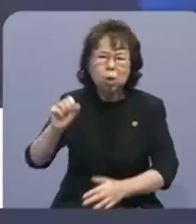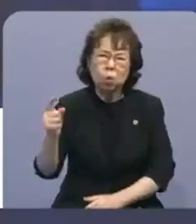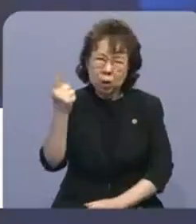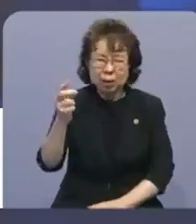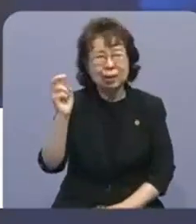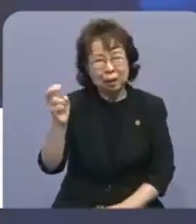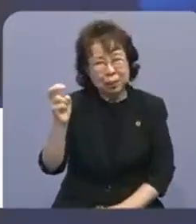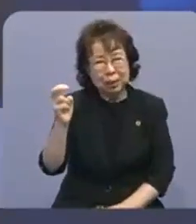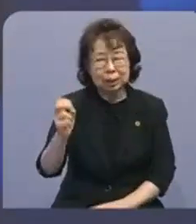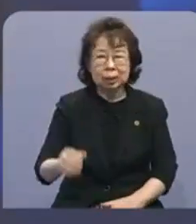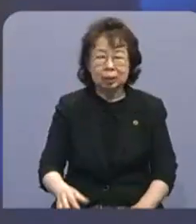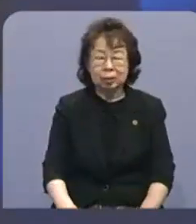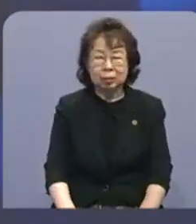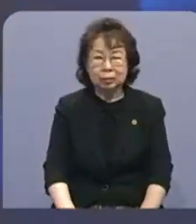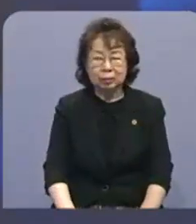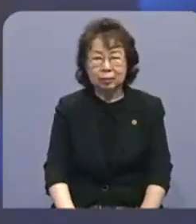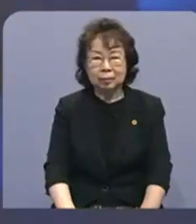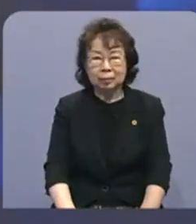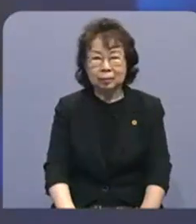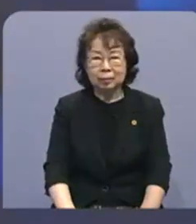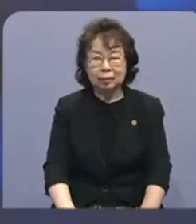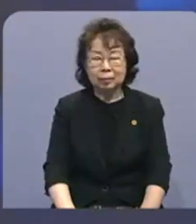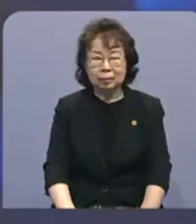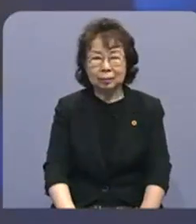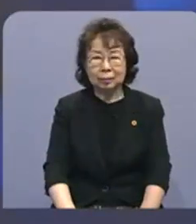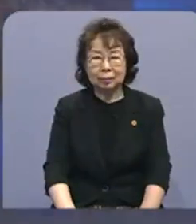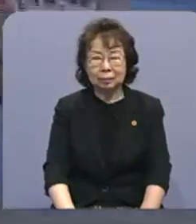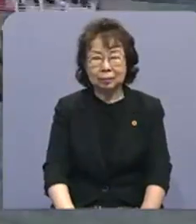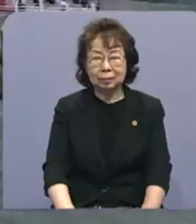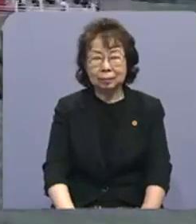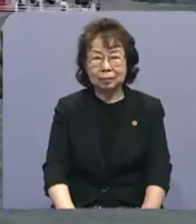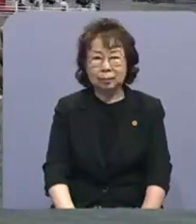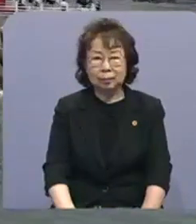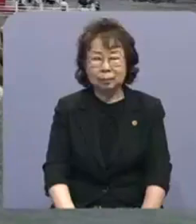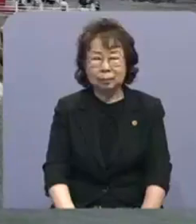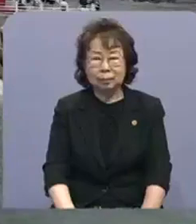원인으로 꼽히고 있습니다. 보도에 김아란의 기자입니다.